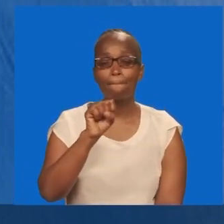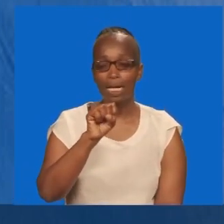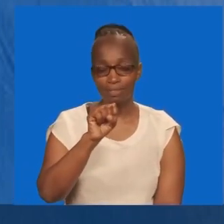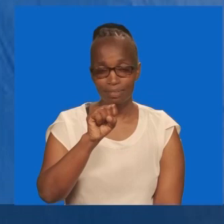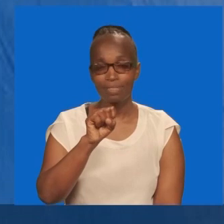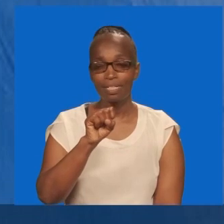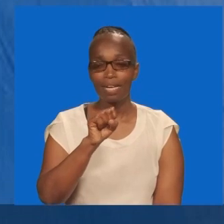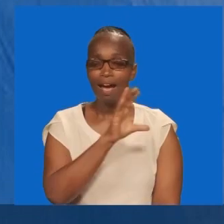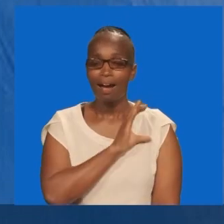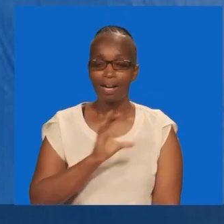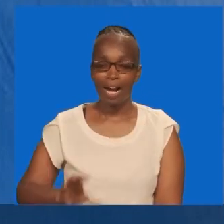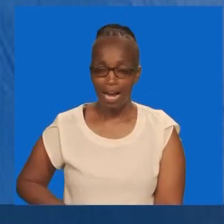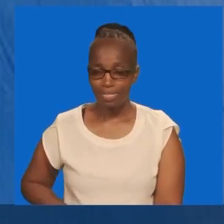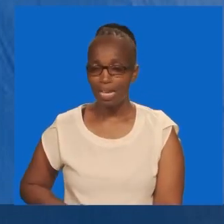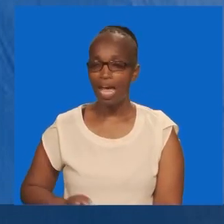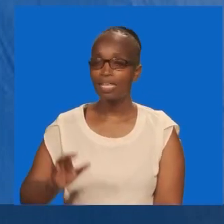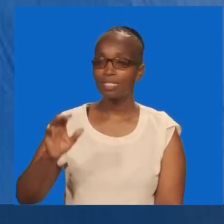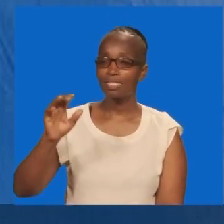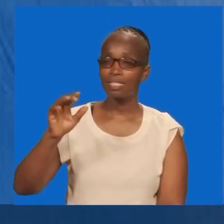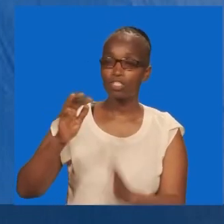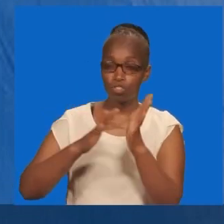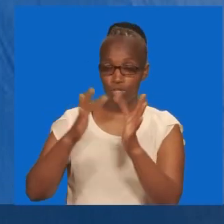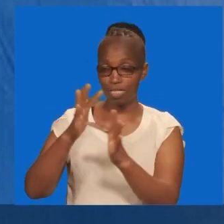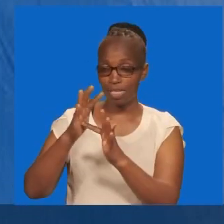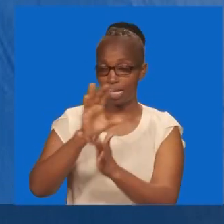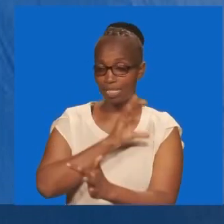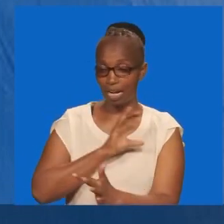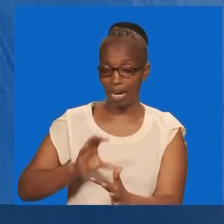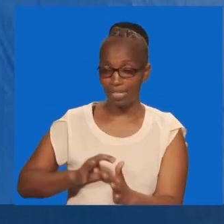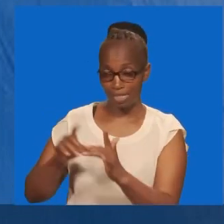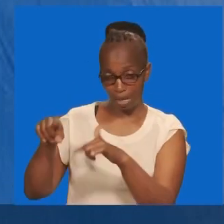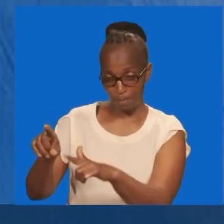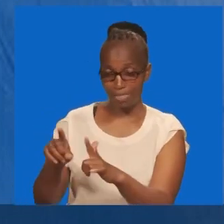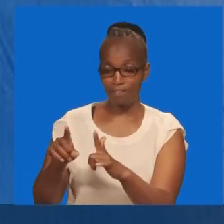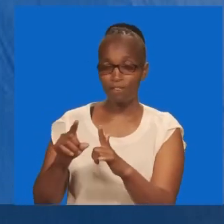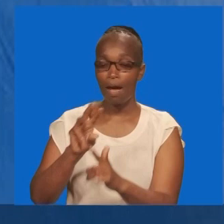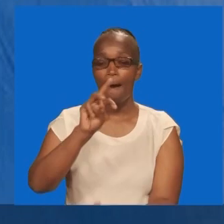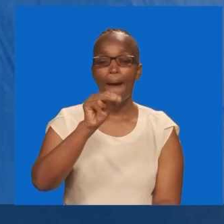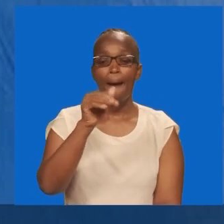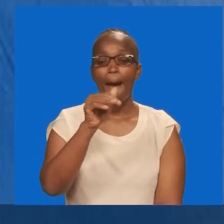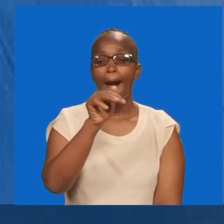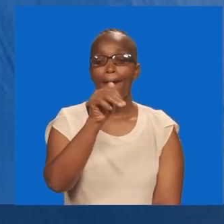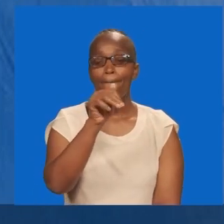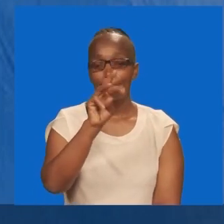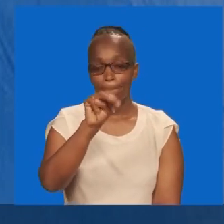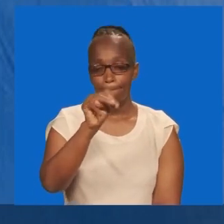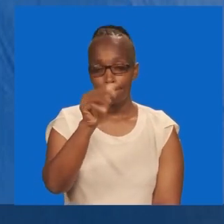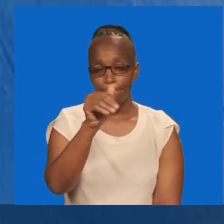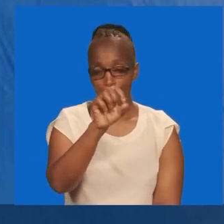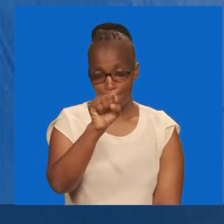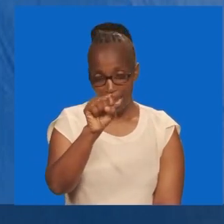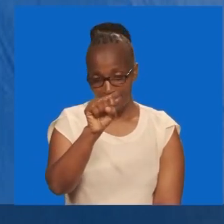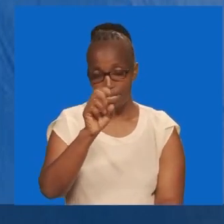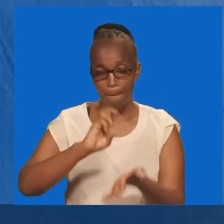Mass. Na Christ ni Kristo mwenyewe, Kristo Yesu. Na Mass ni celebration.